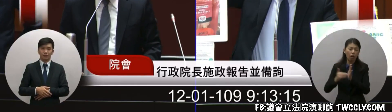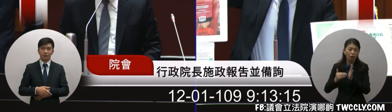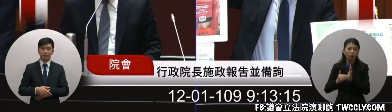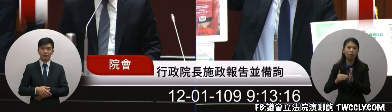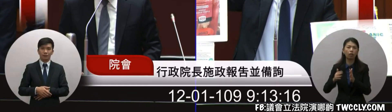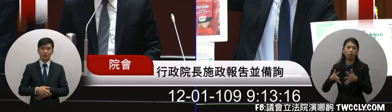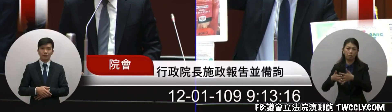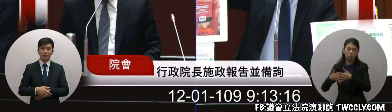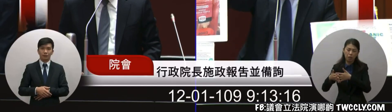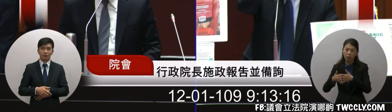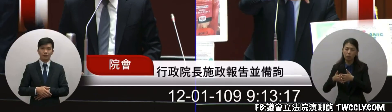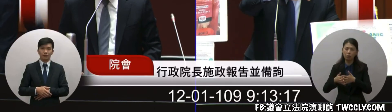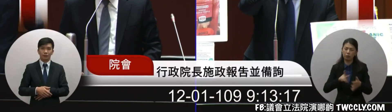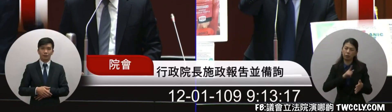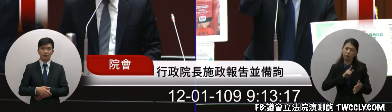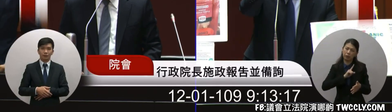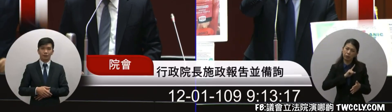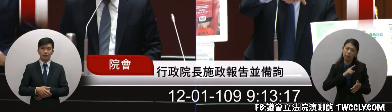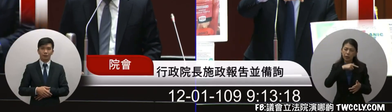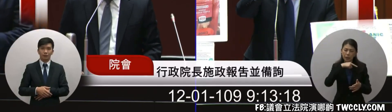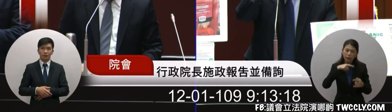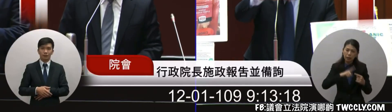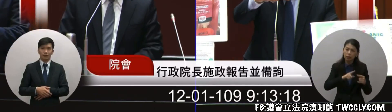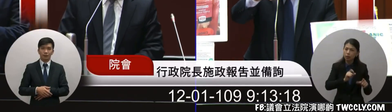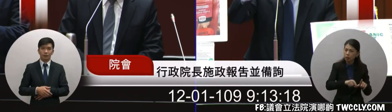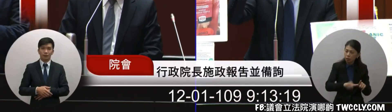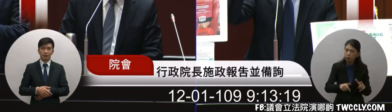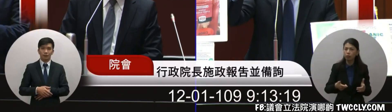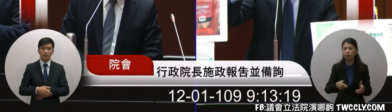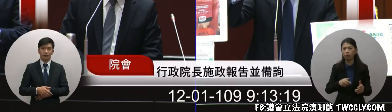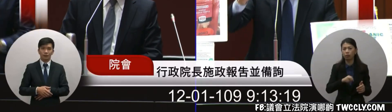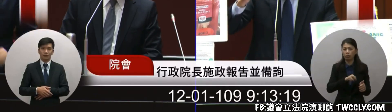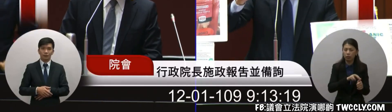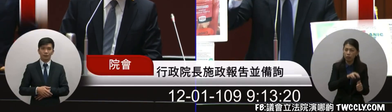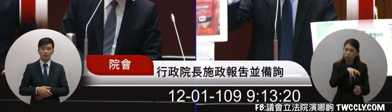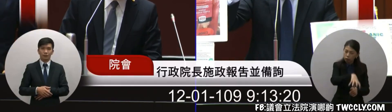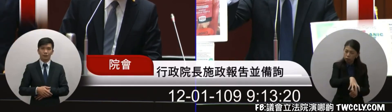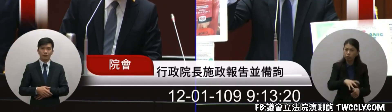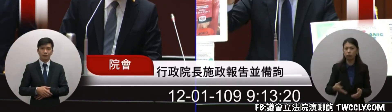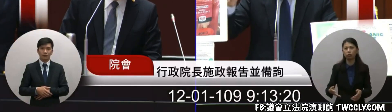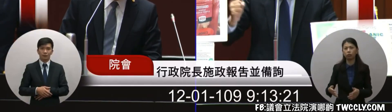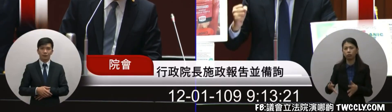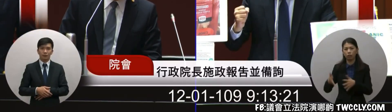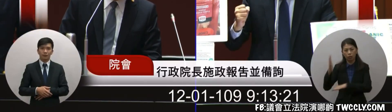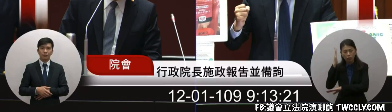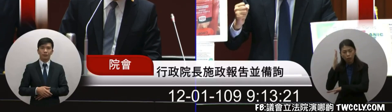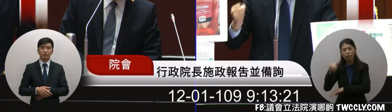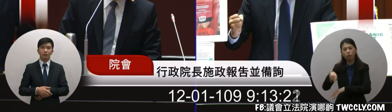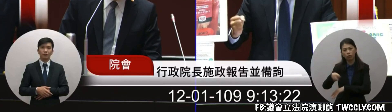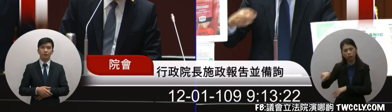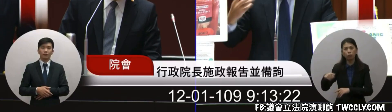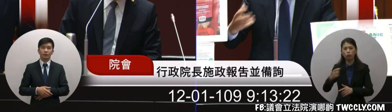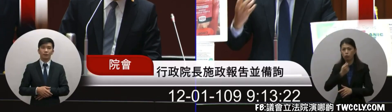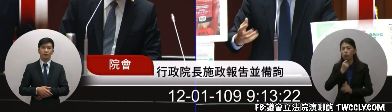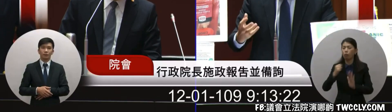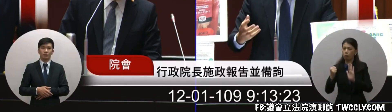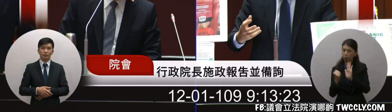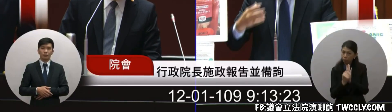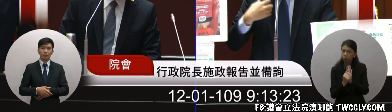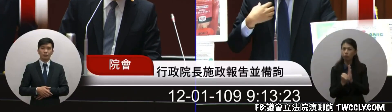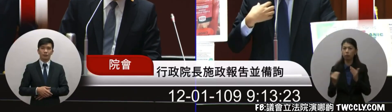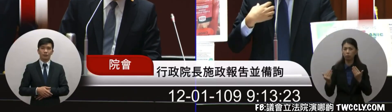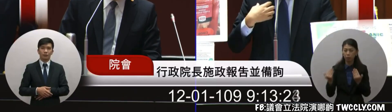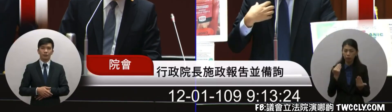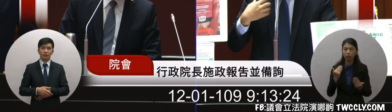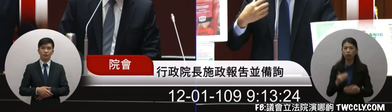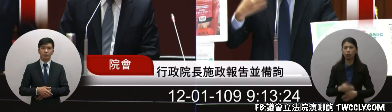的不管私人厂商、美国的 USDA， 他们自己都愿意做这样子的一个标示，或者是做这样子。其实，